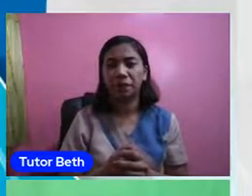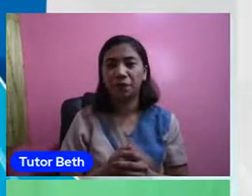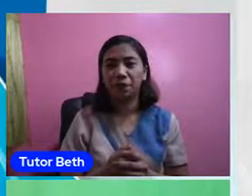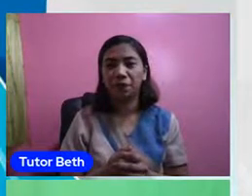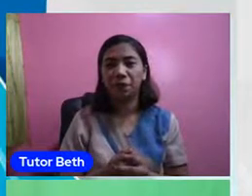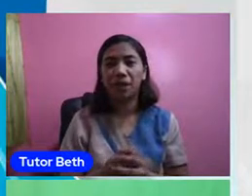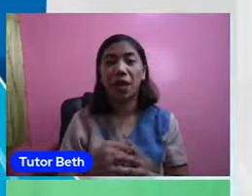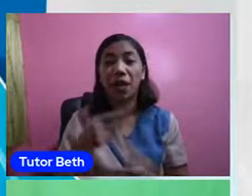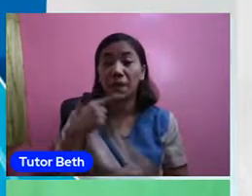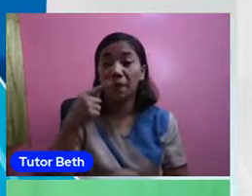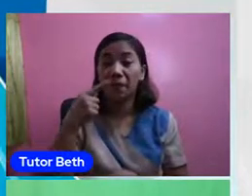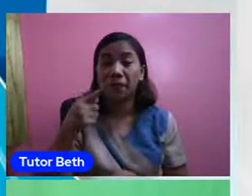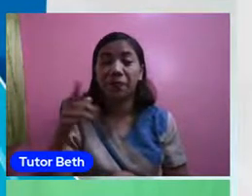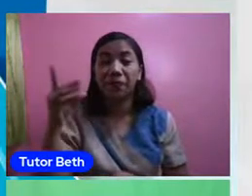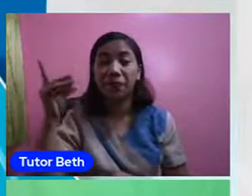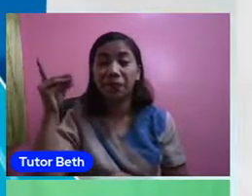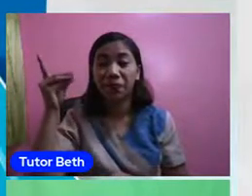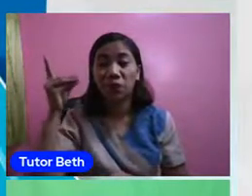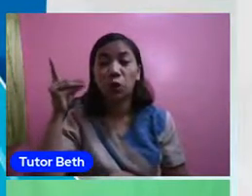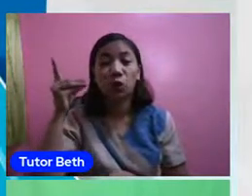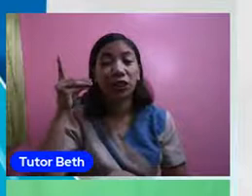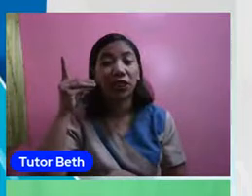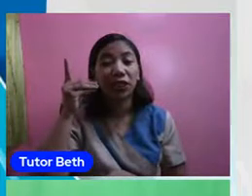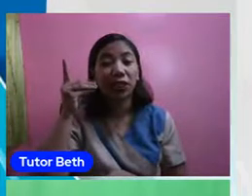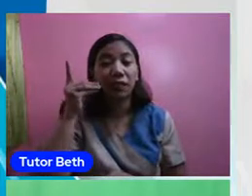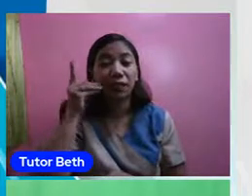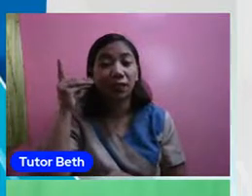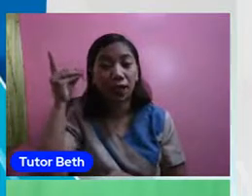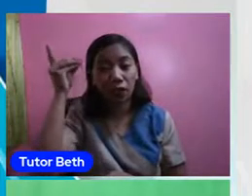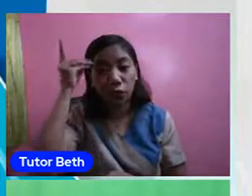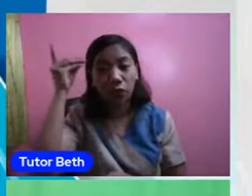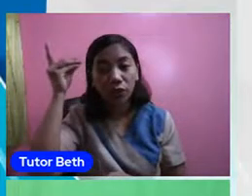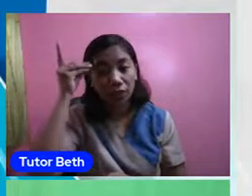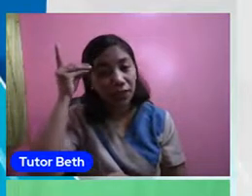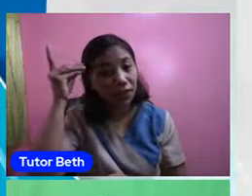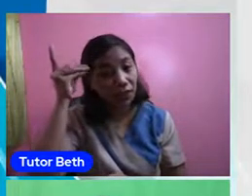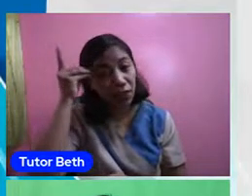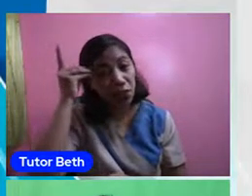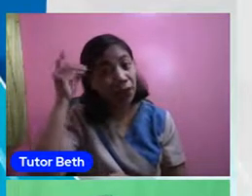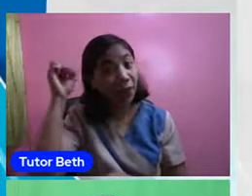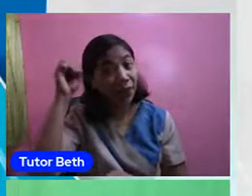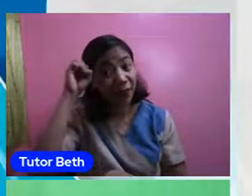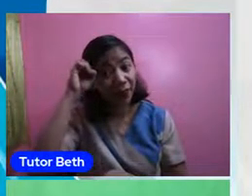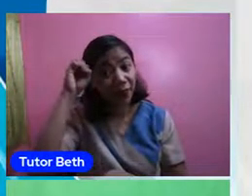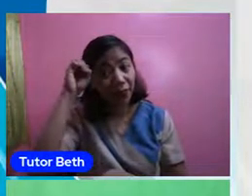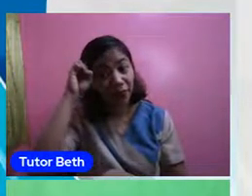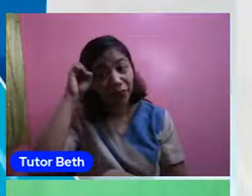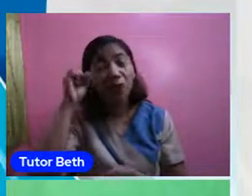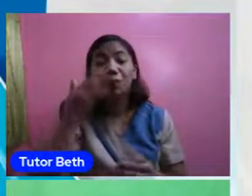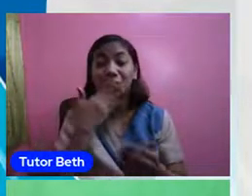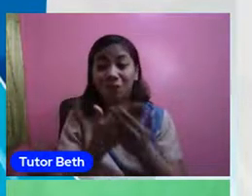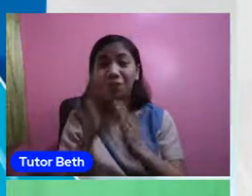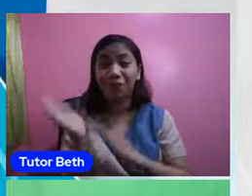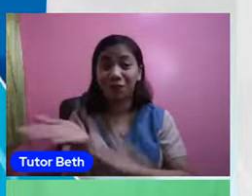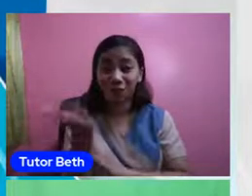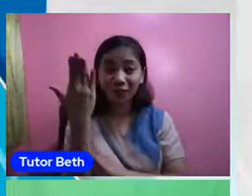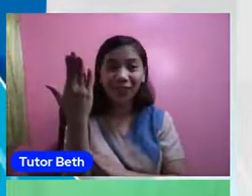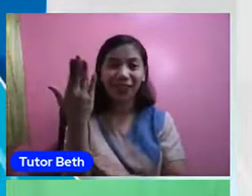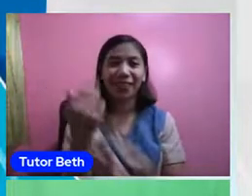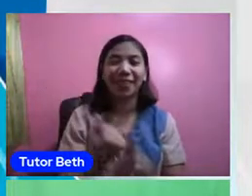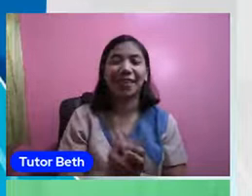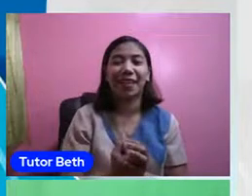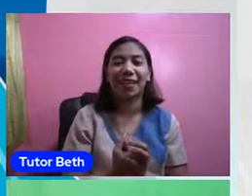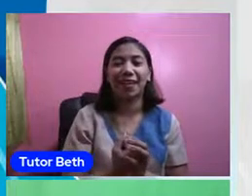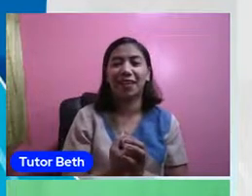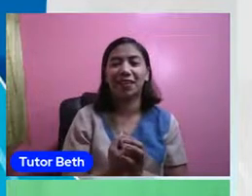Sena. Good morning po. Miss Rose Sena. Doon po natin yan po yun. Okay. Habang hinihintay po